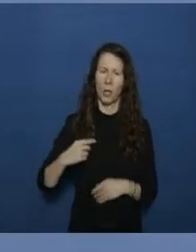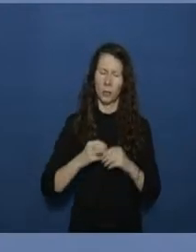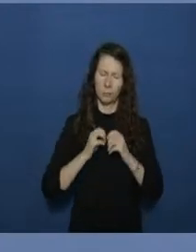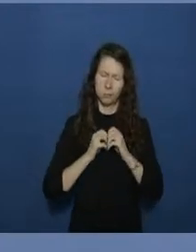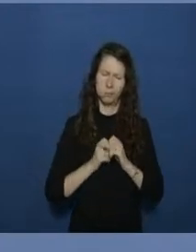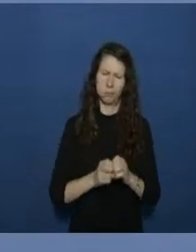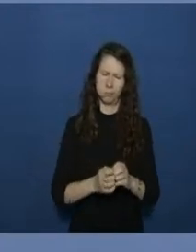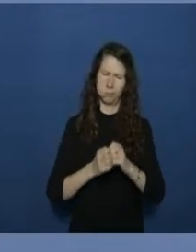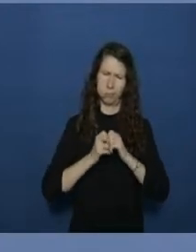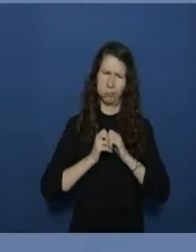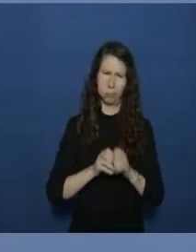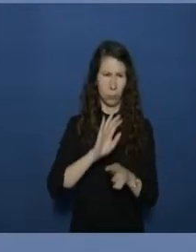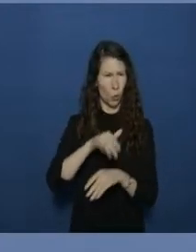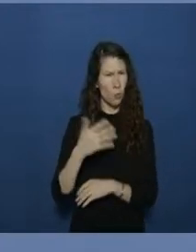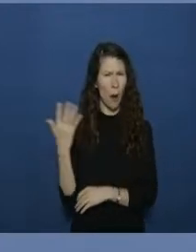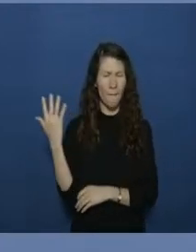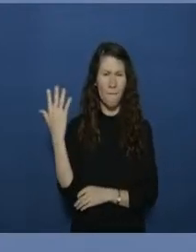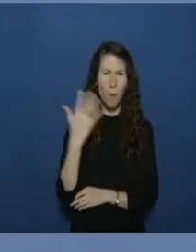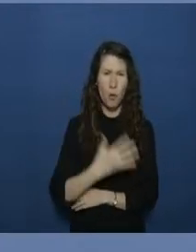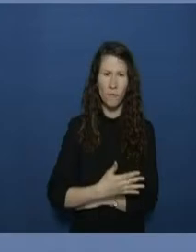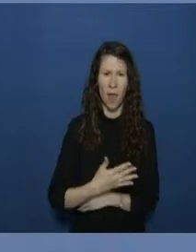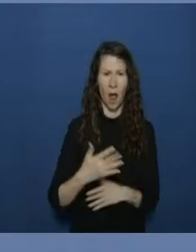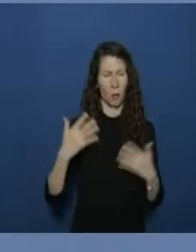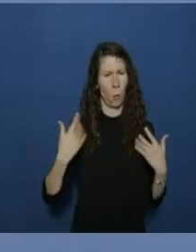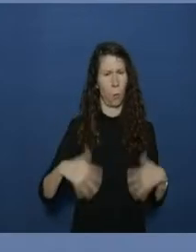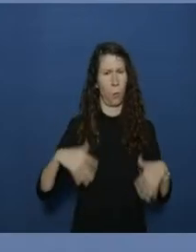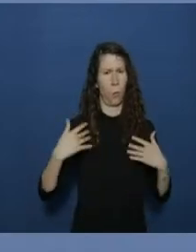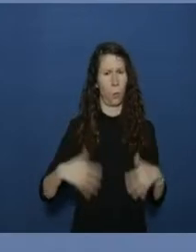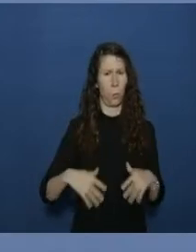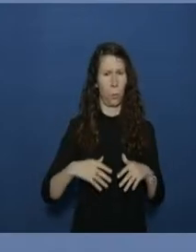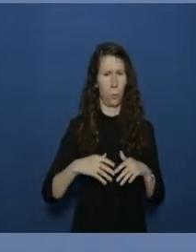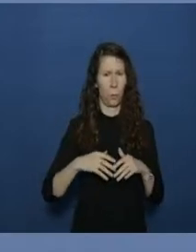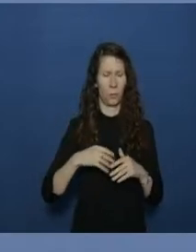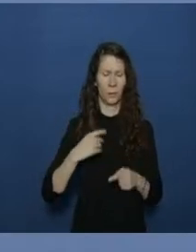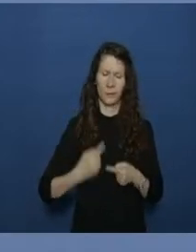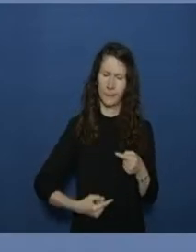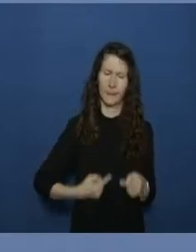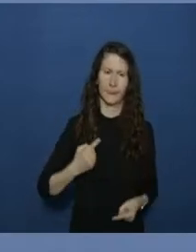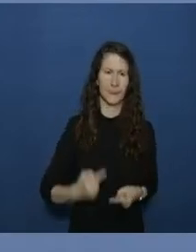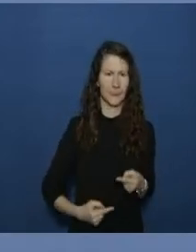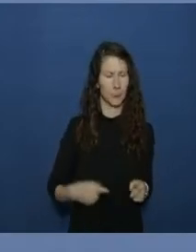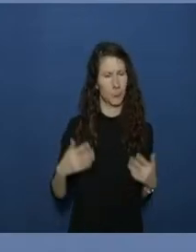über 5 Jahre. Das hat natürlich damit zu tun, dass